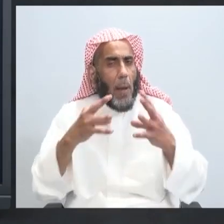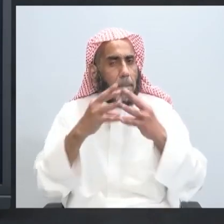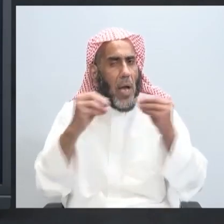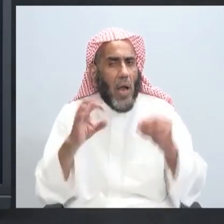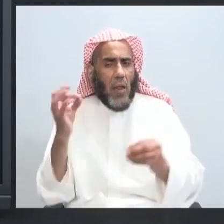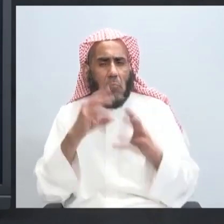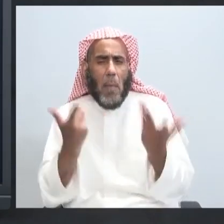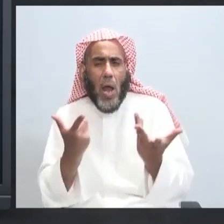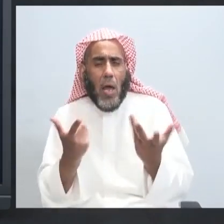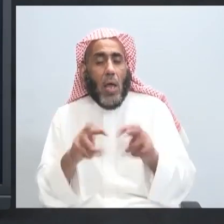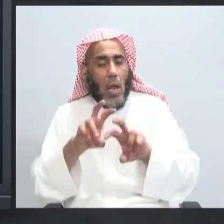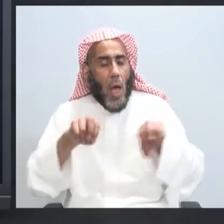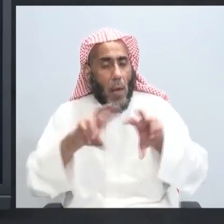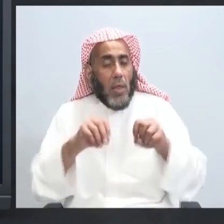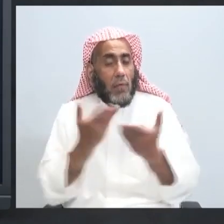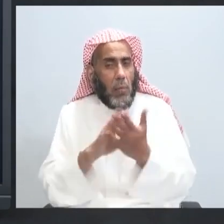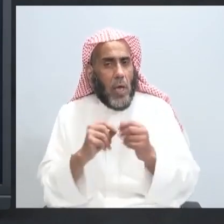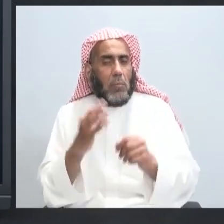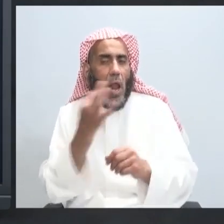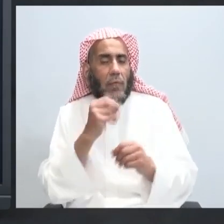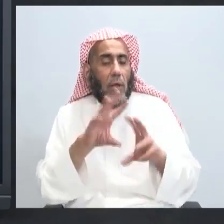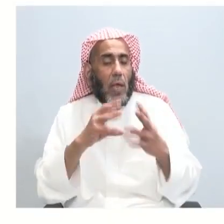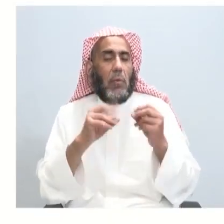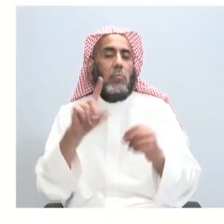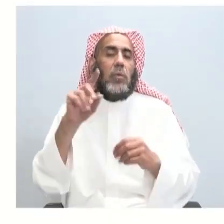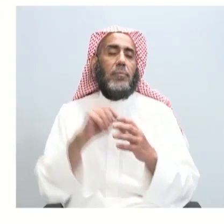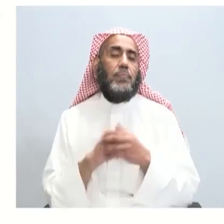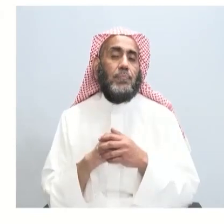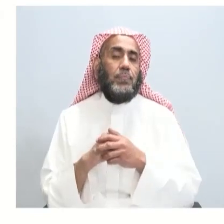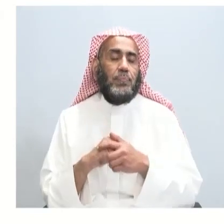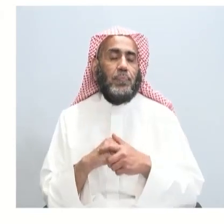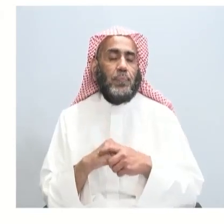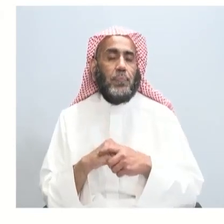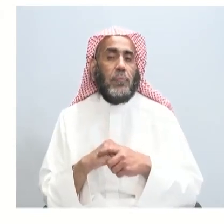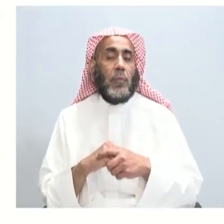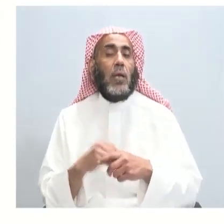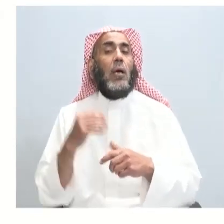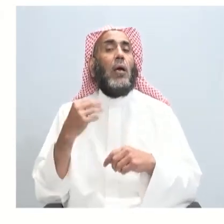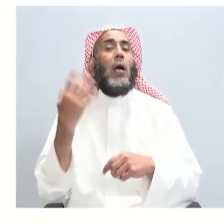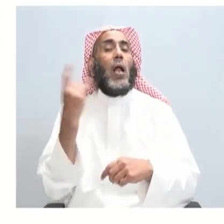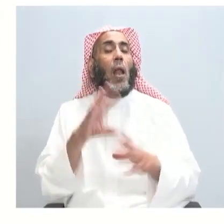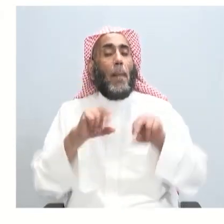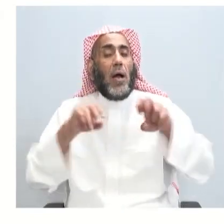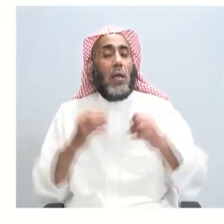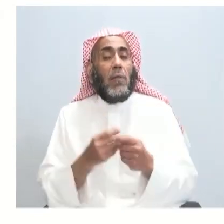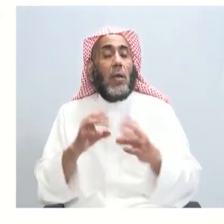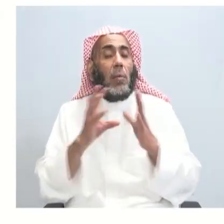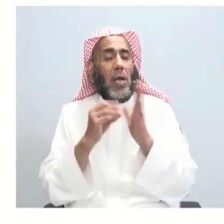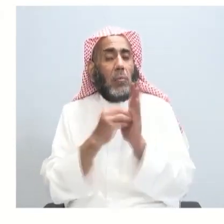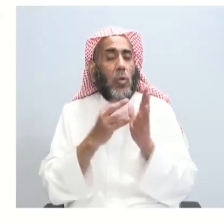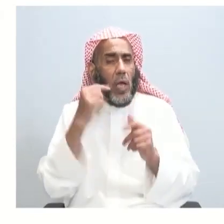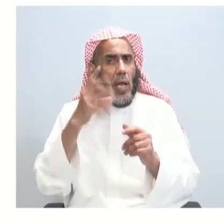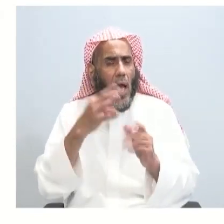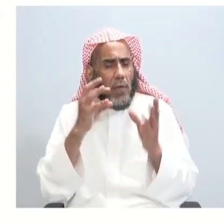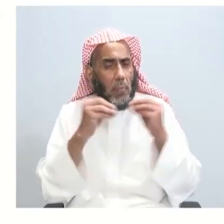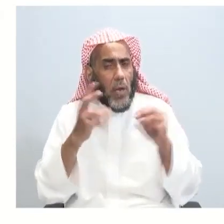هذا اللفظ لذلك كنا نبحث في معاجم من الفاظ ممتاز العاشر هنا نبحث في معاجم الموضوعات اذا كنا نعرف